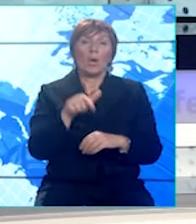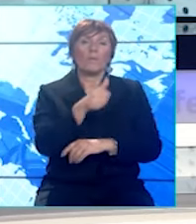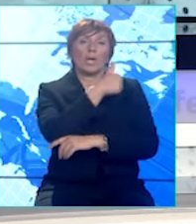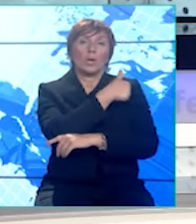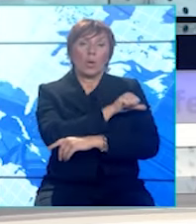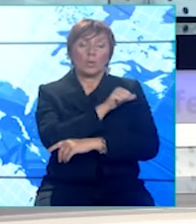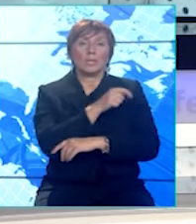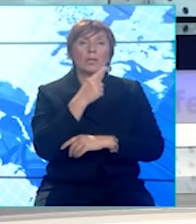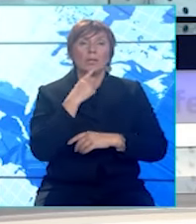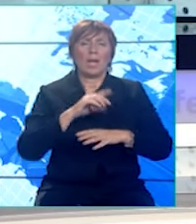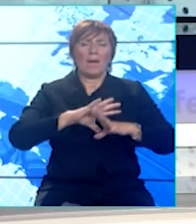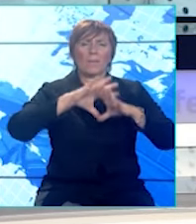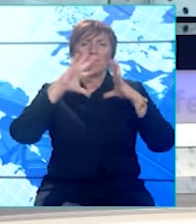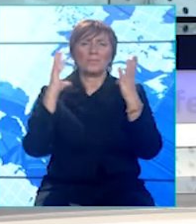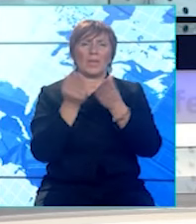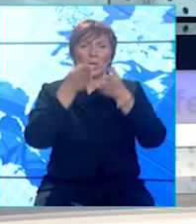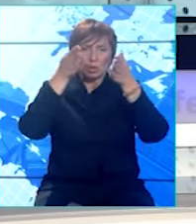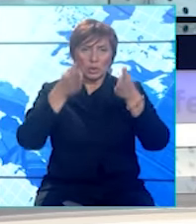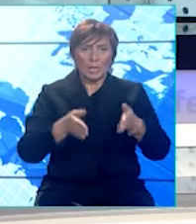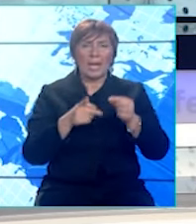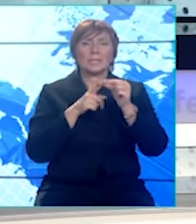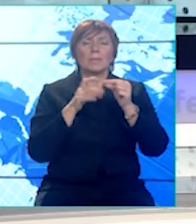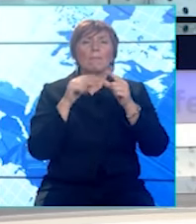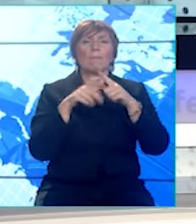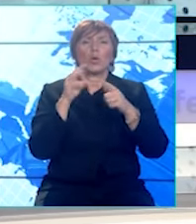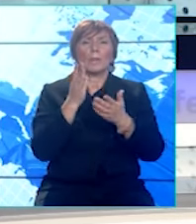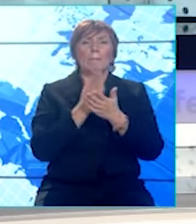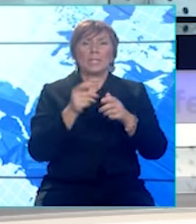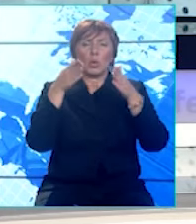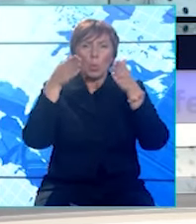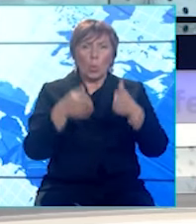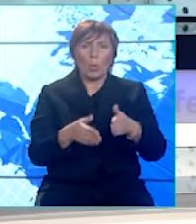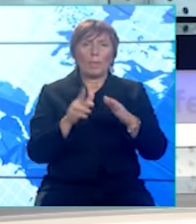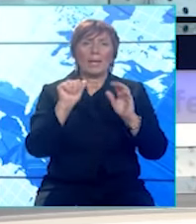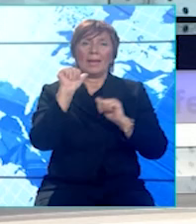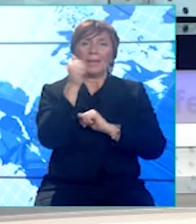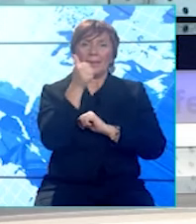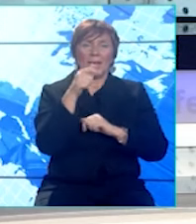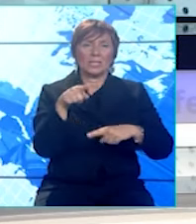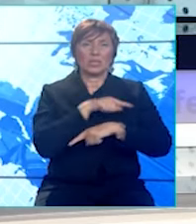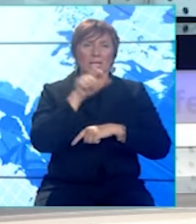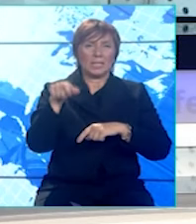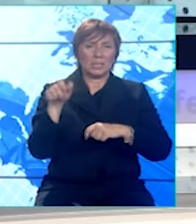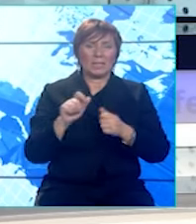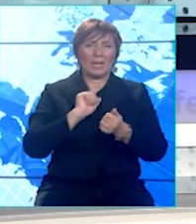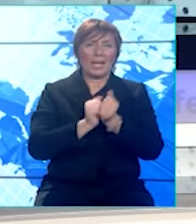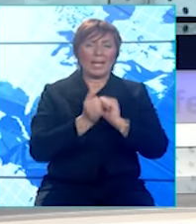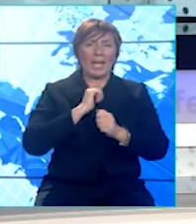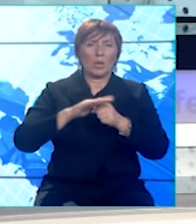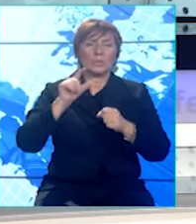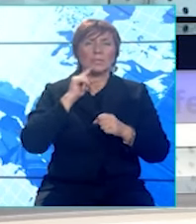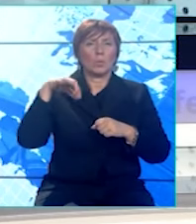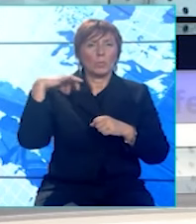Ove godine će na kolektivnoj dženazi u Potočarima biti ukopani posmrtni ostaci 11 žrtava genocida u